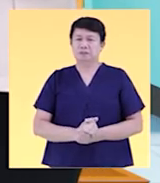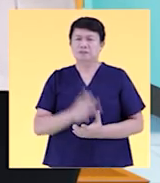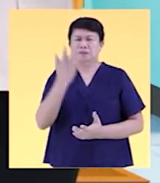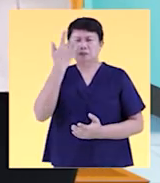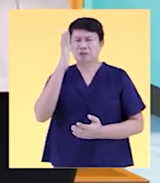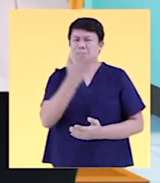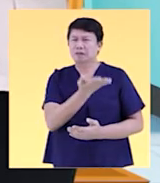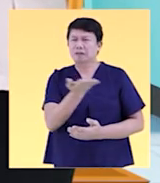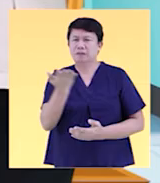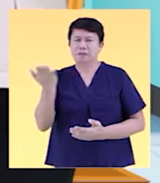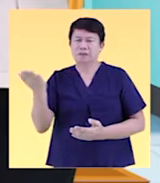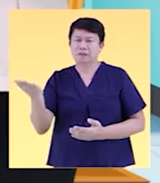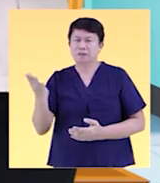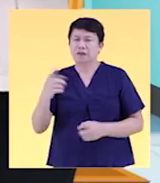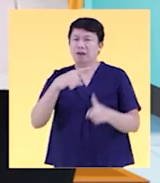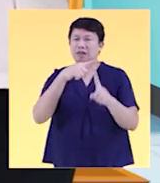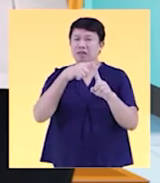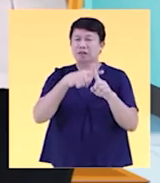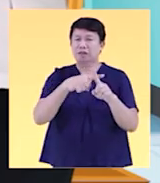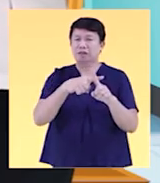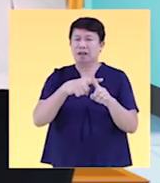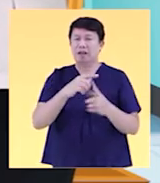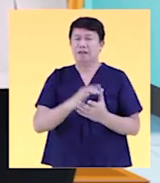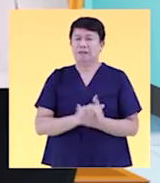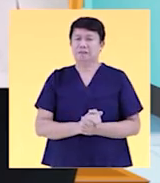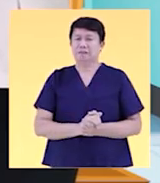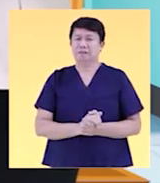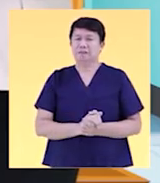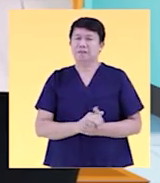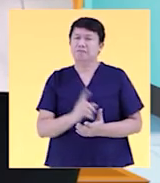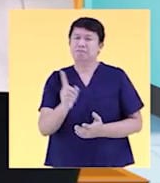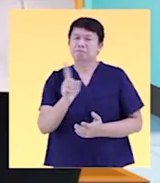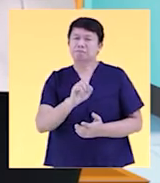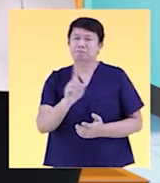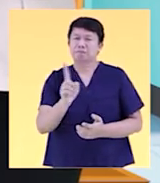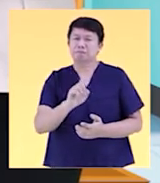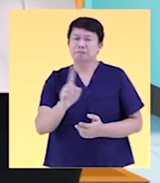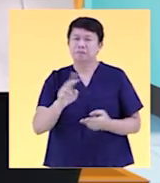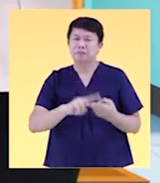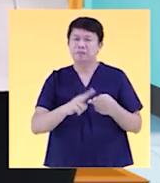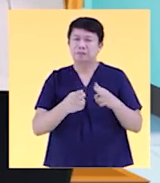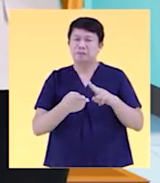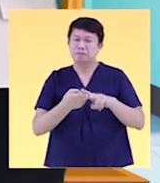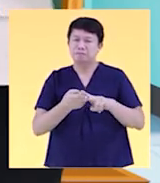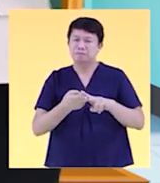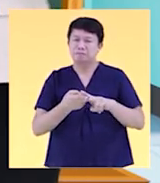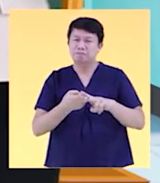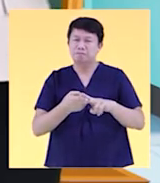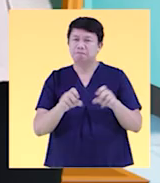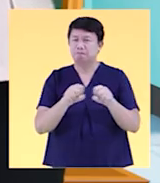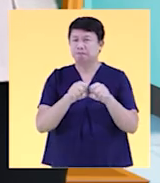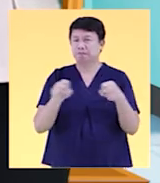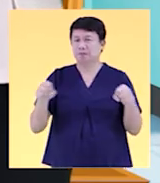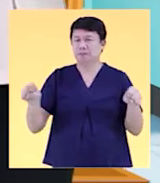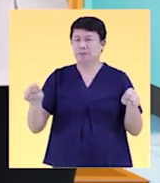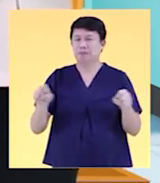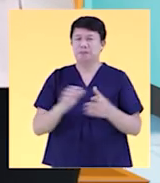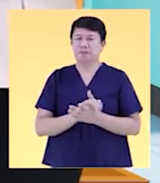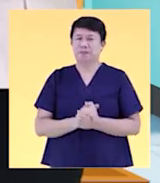Ang husay nyo. Addition nga. Ano naman ang number sentence?